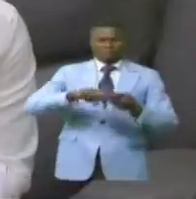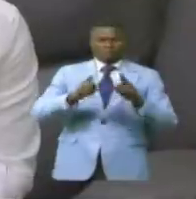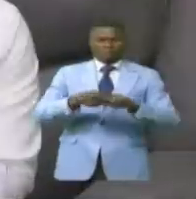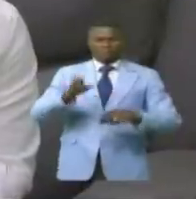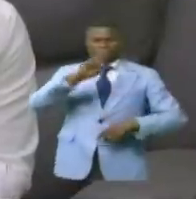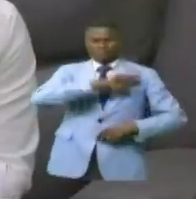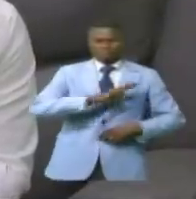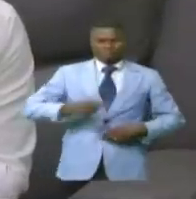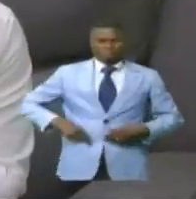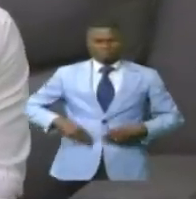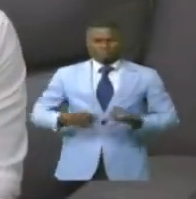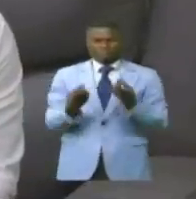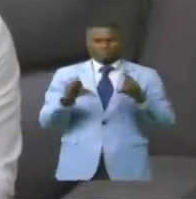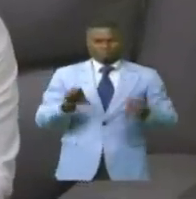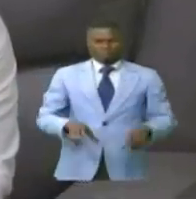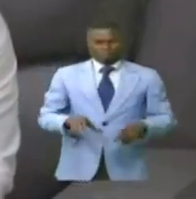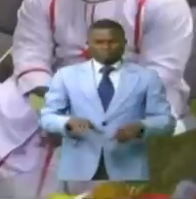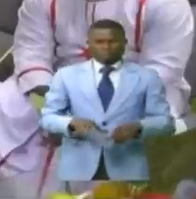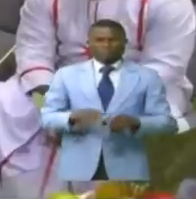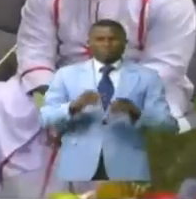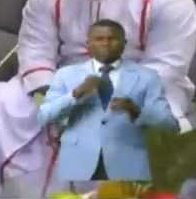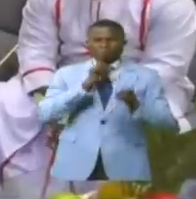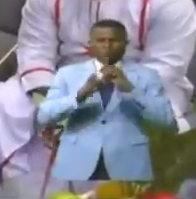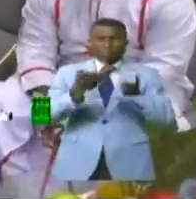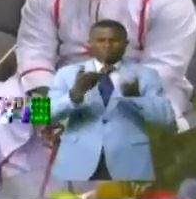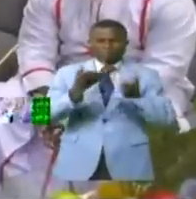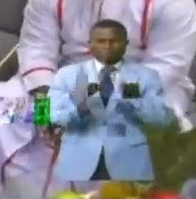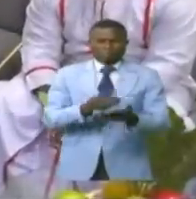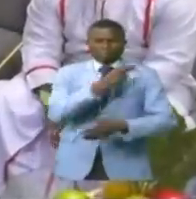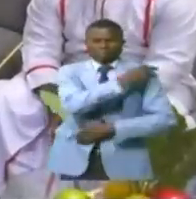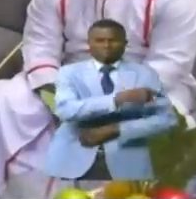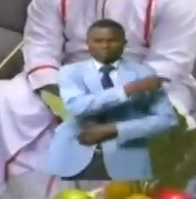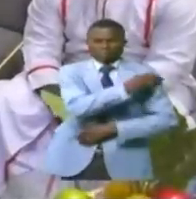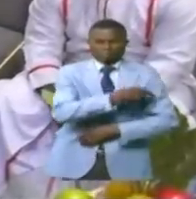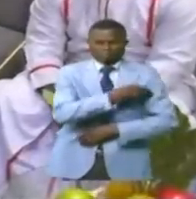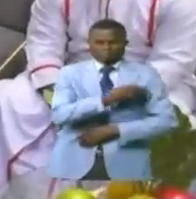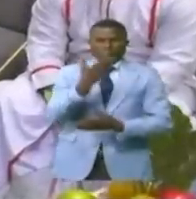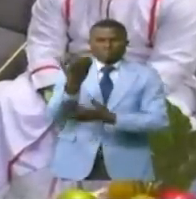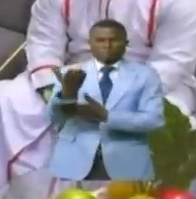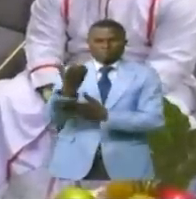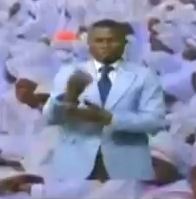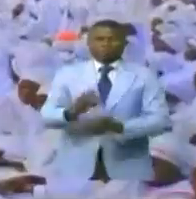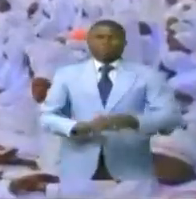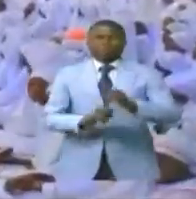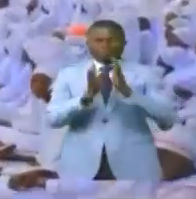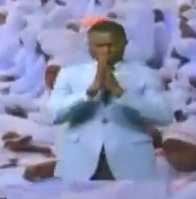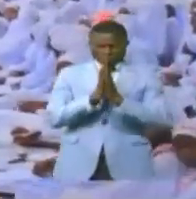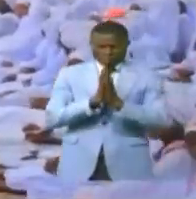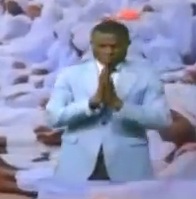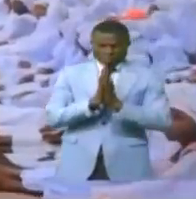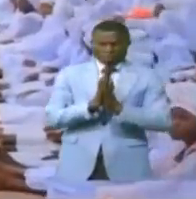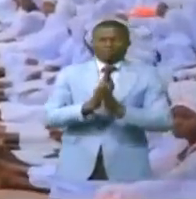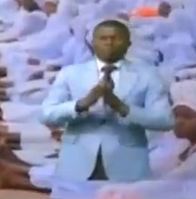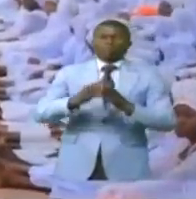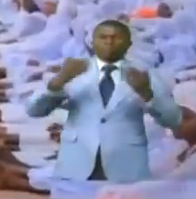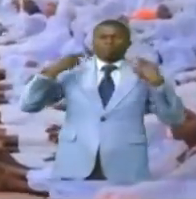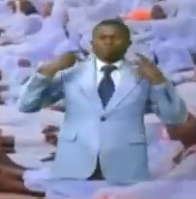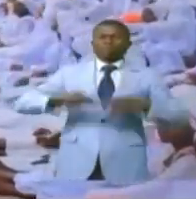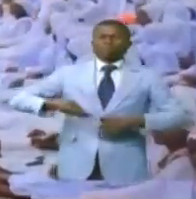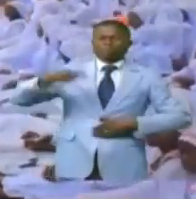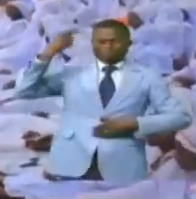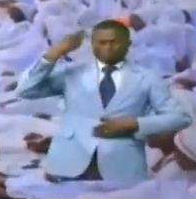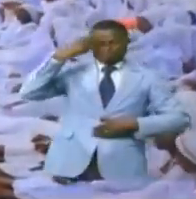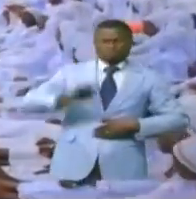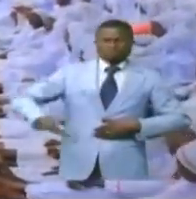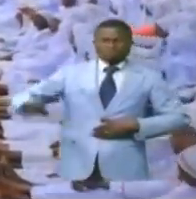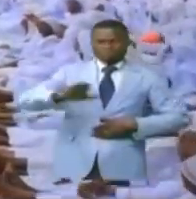République démocratique du Congo. Pendant leurs échanges, Augustin Kabouya a sollicité la prière de ses grands hommes de Dieu pour les